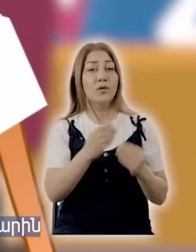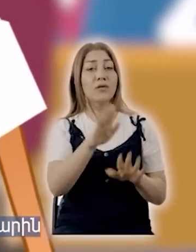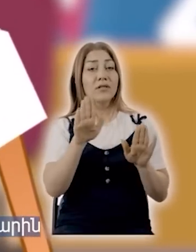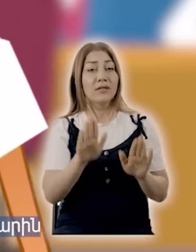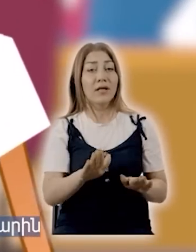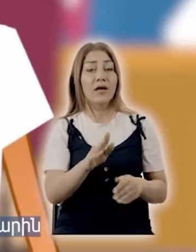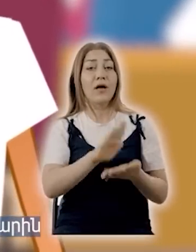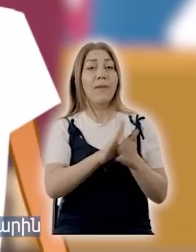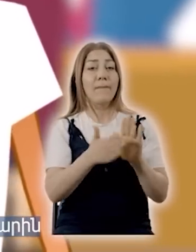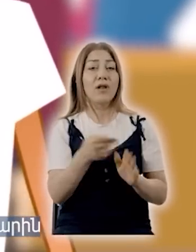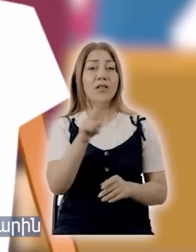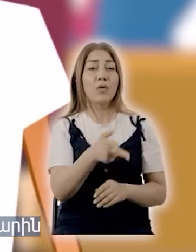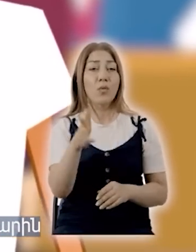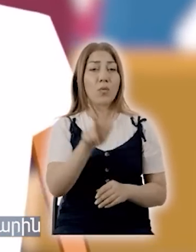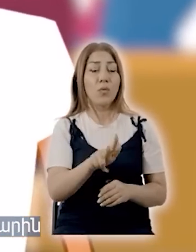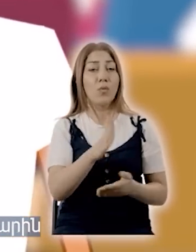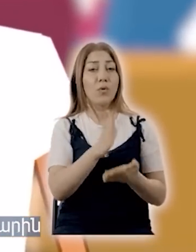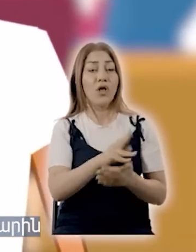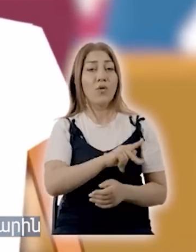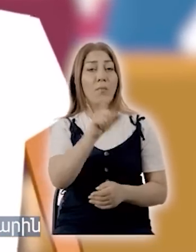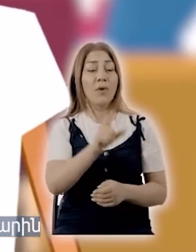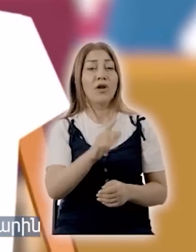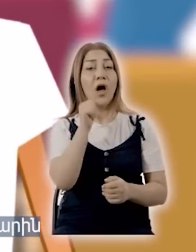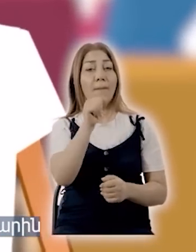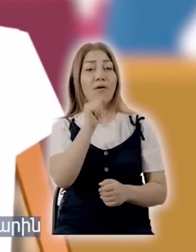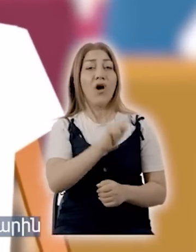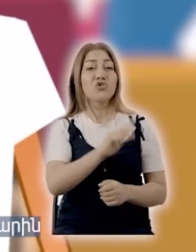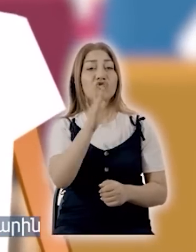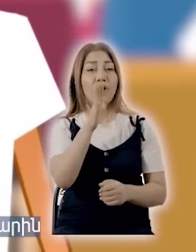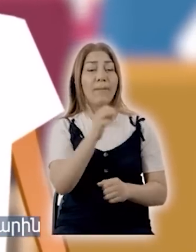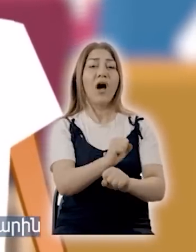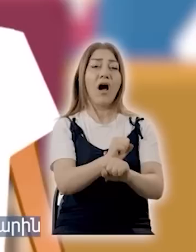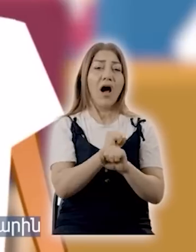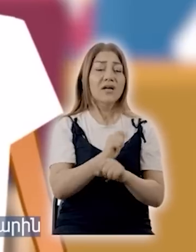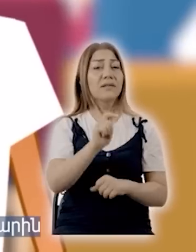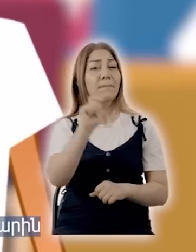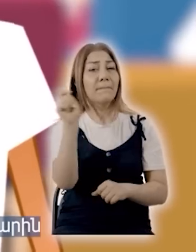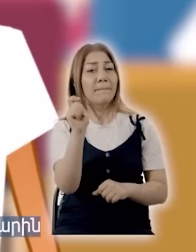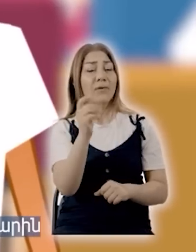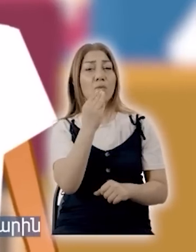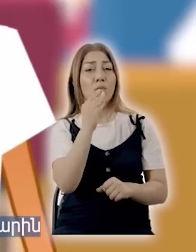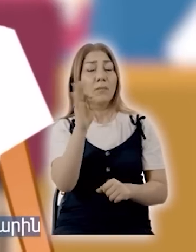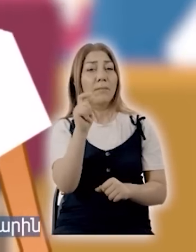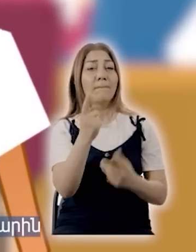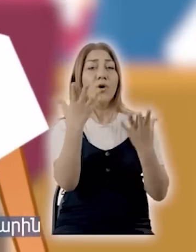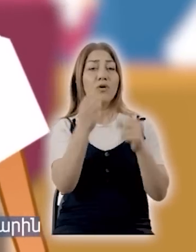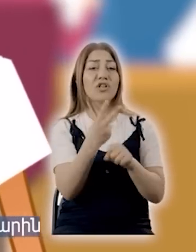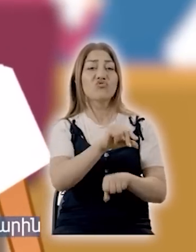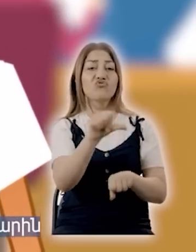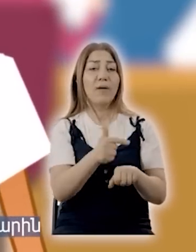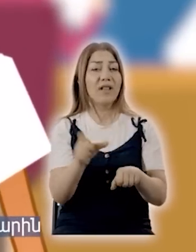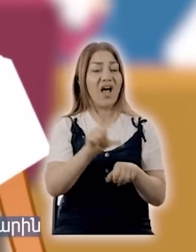ավելի աշխատանքային պայմանագրով աշխատողի ամենօրյա աշխատաժամանակի տևողությունը ներառյալ հանգստի եւ սնվելու համար ընդմիջումները չի կարող